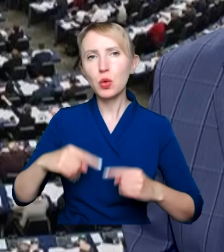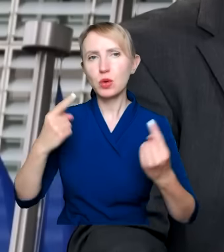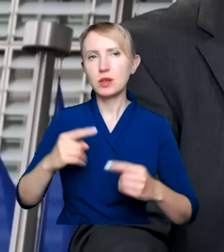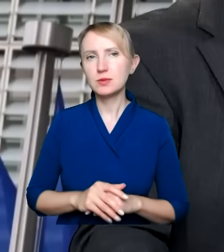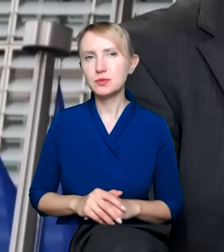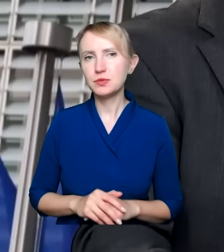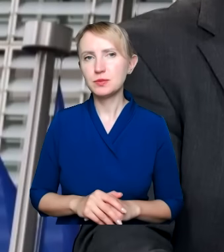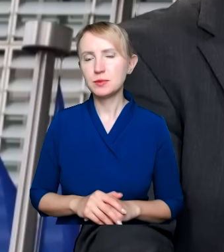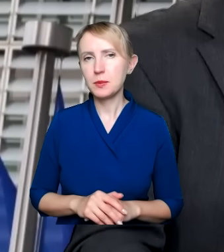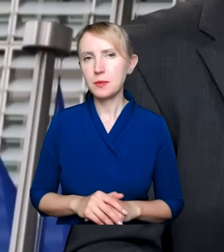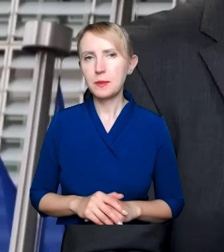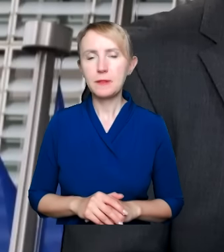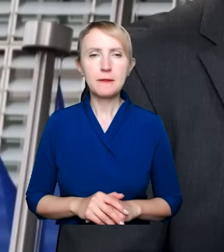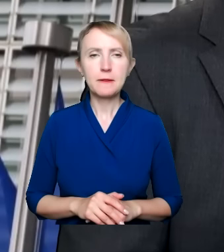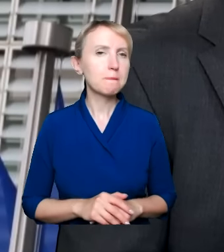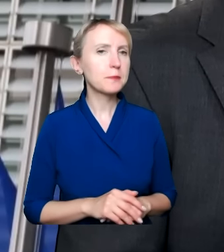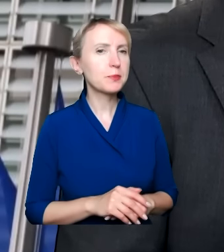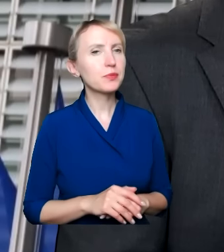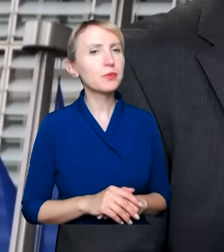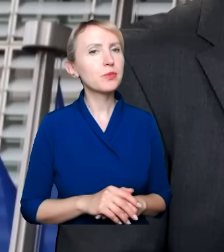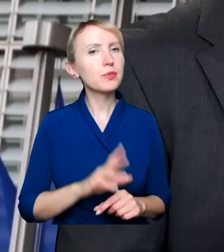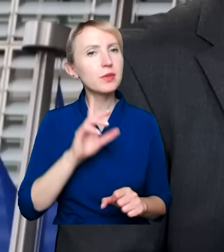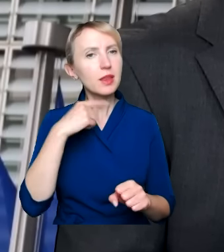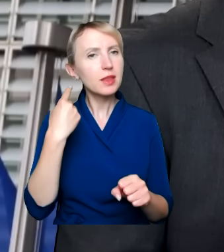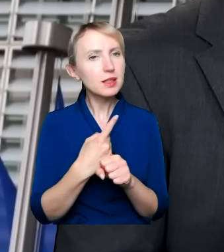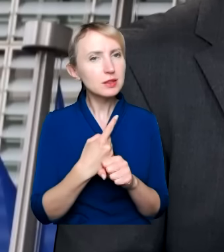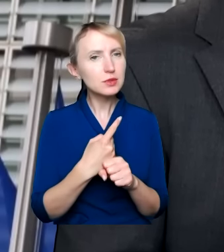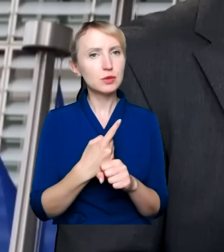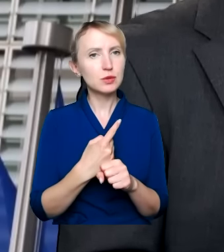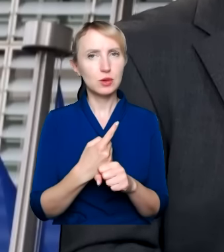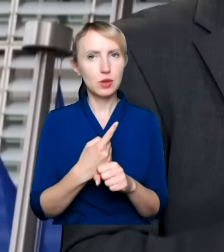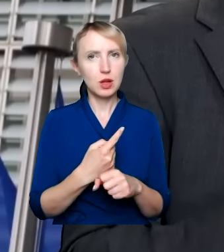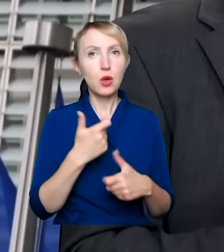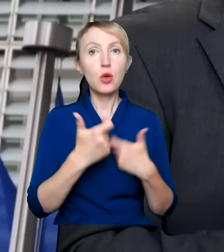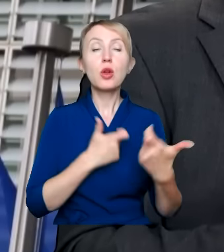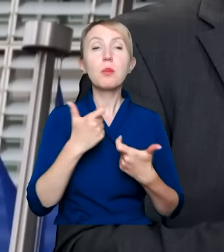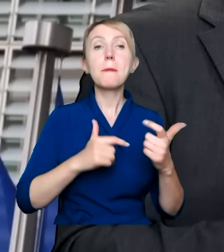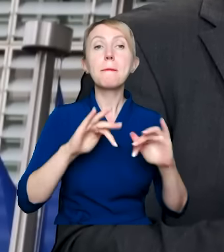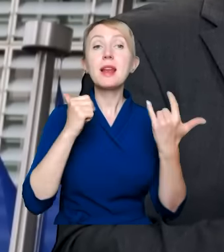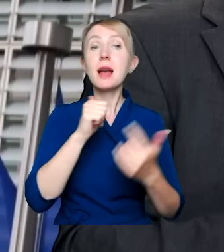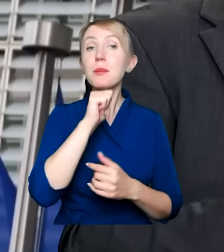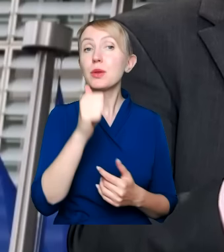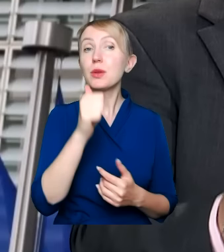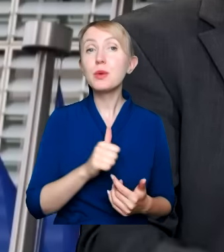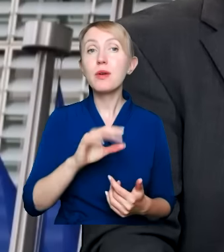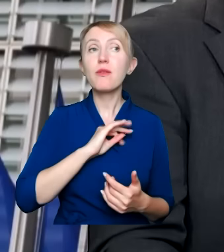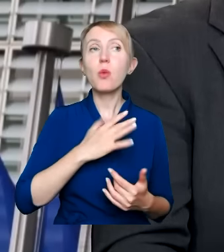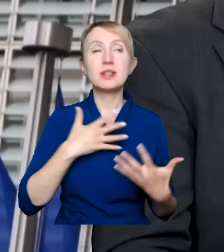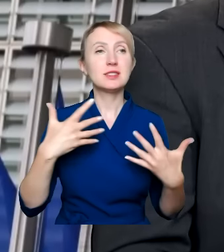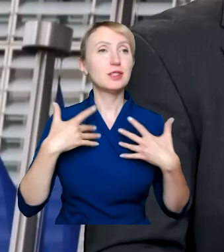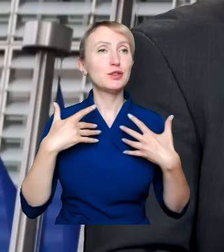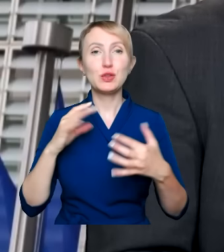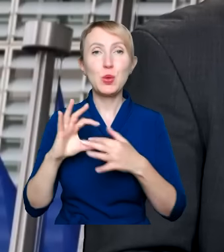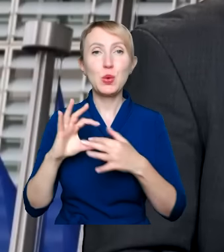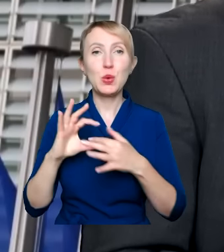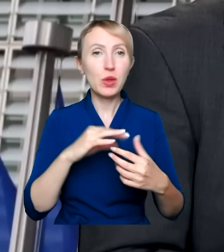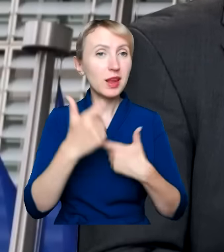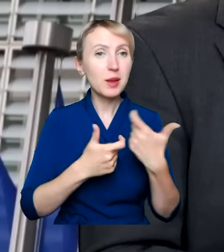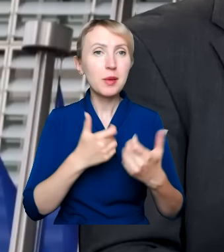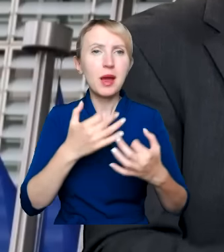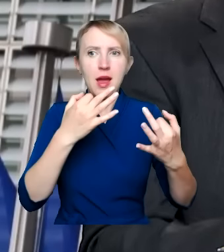wiążą decyzji podejmowanych w Parlamencie Europejskim No ze swoim własnym rosem tylko że teraz ten związek jest